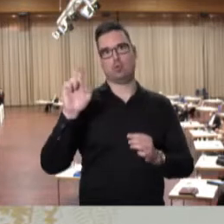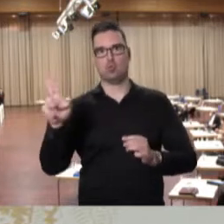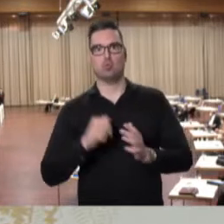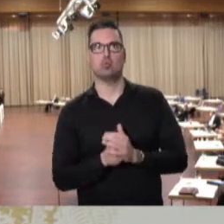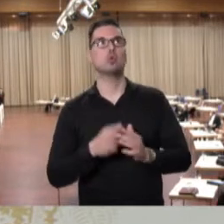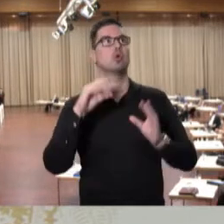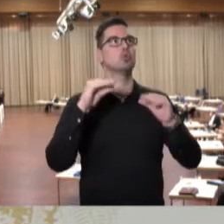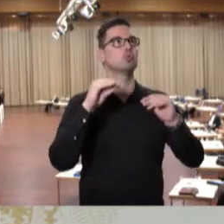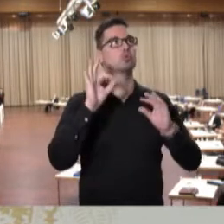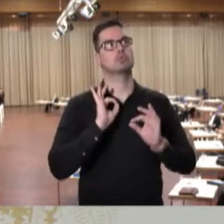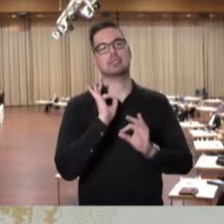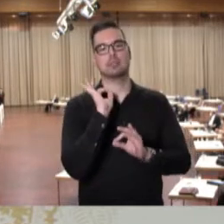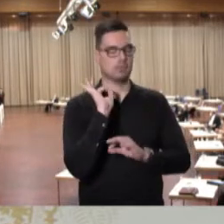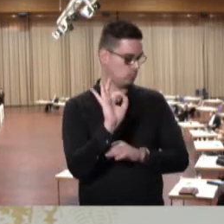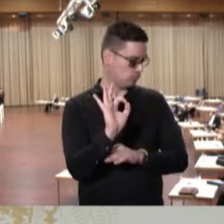nutzen möchte